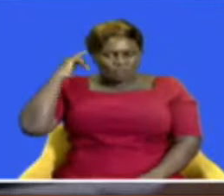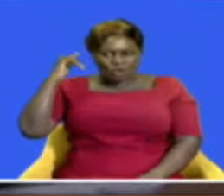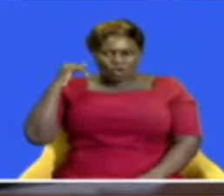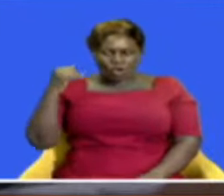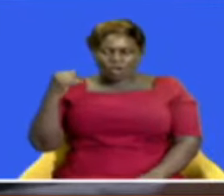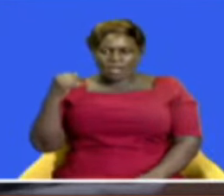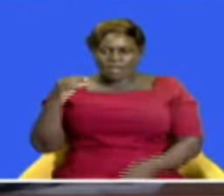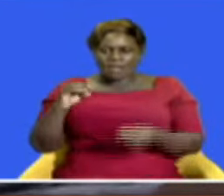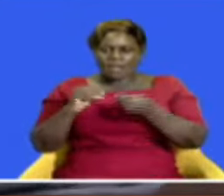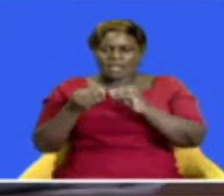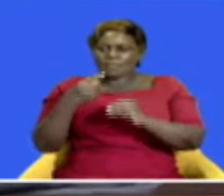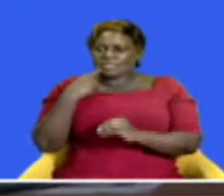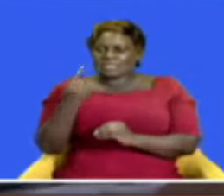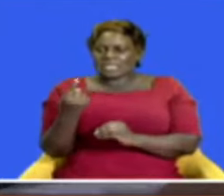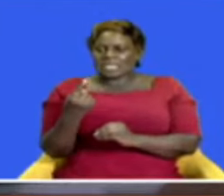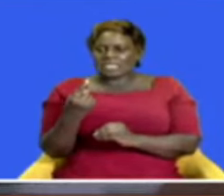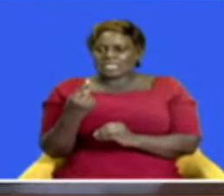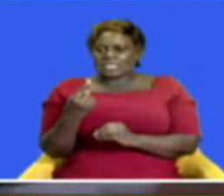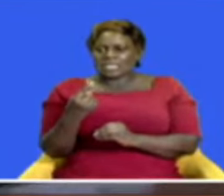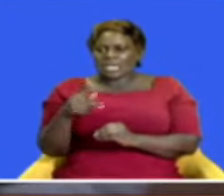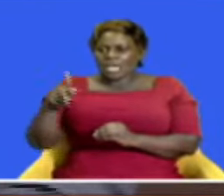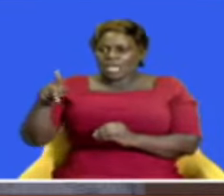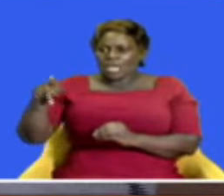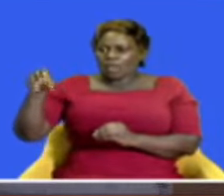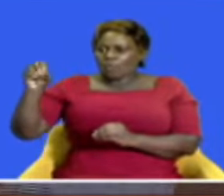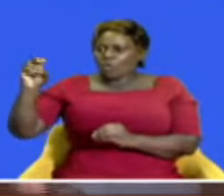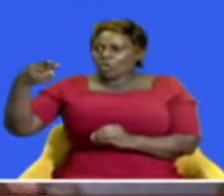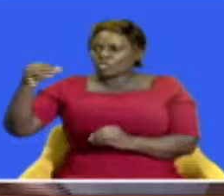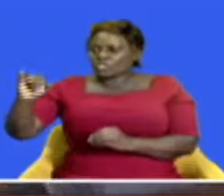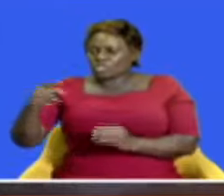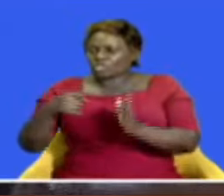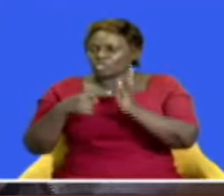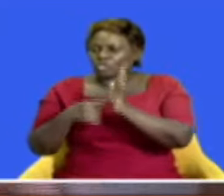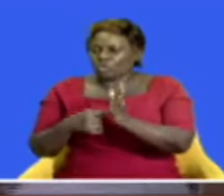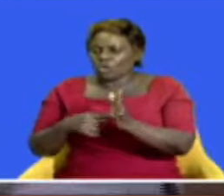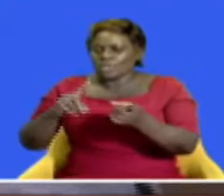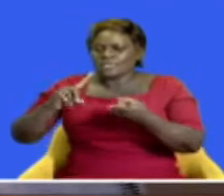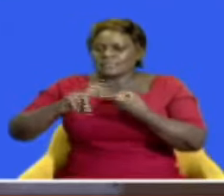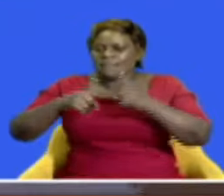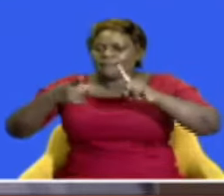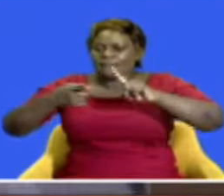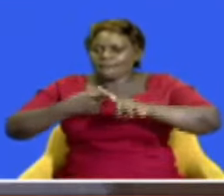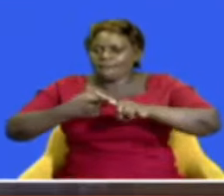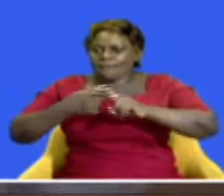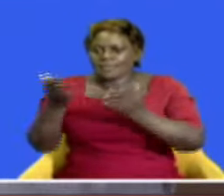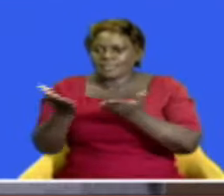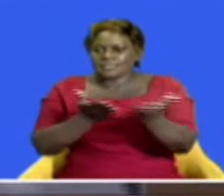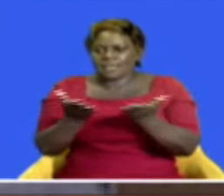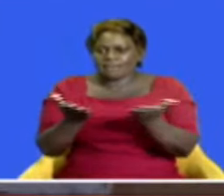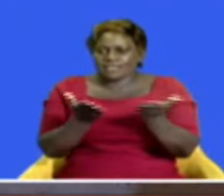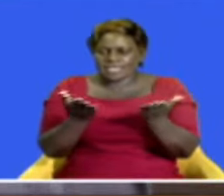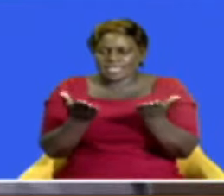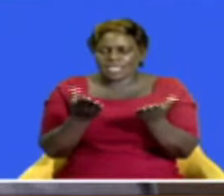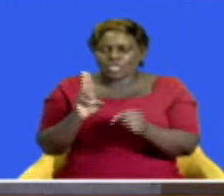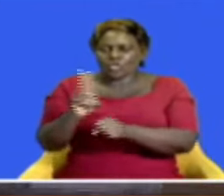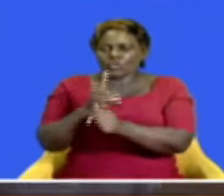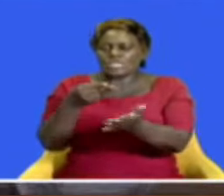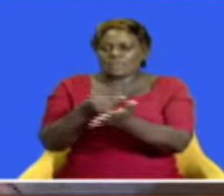anawasomea namba, anamwambia ama ni kwenye pochi la biashara. Hiyo ni kuonyesha kiwango ambacho huduma ya kutumia